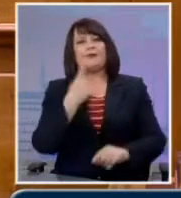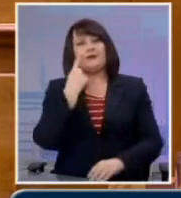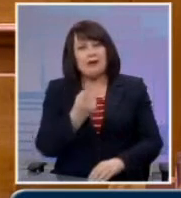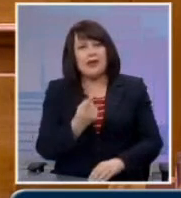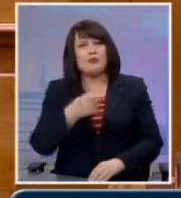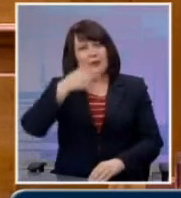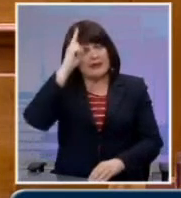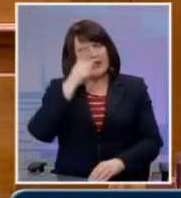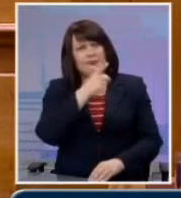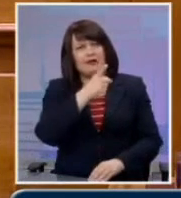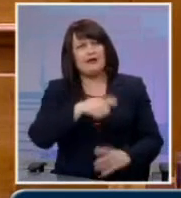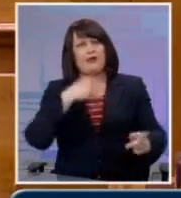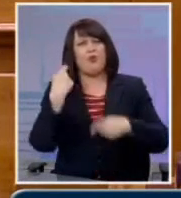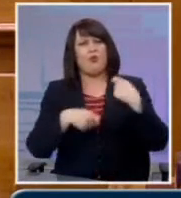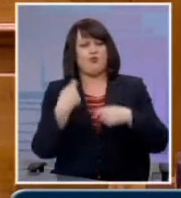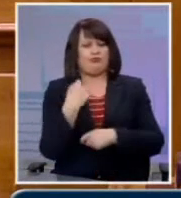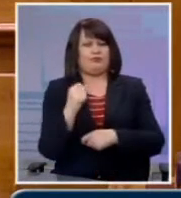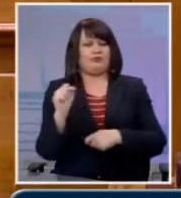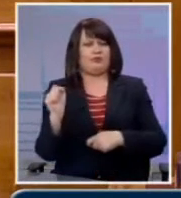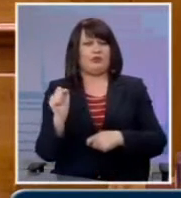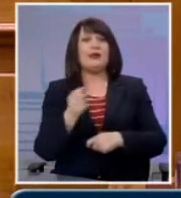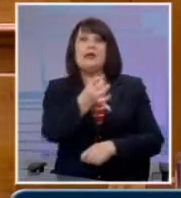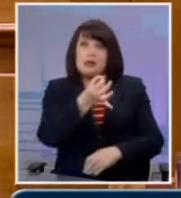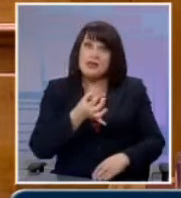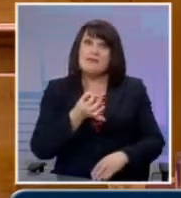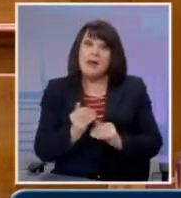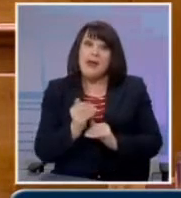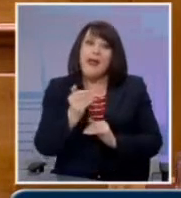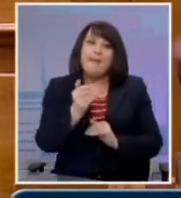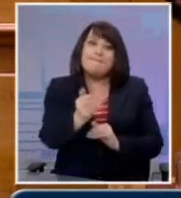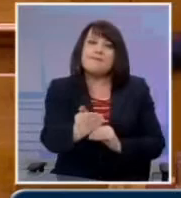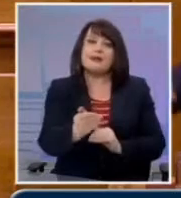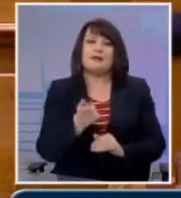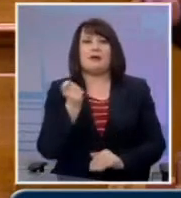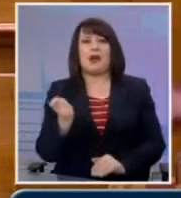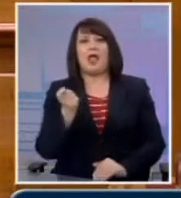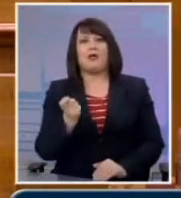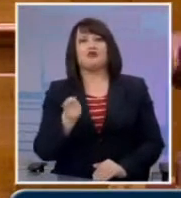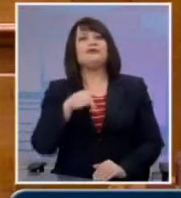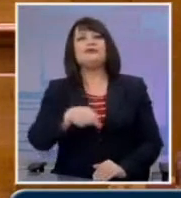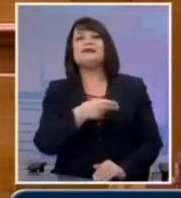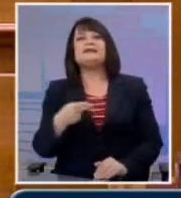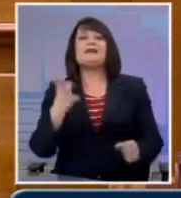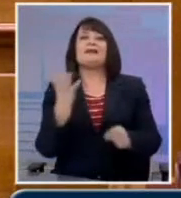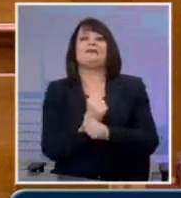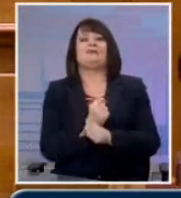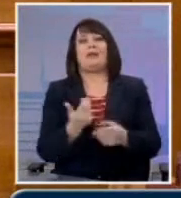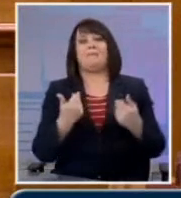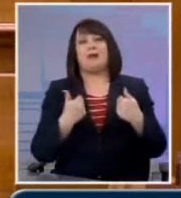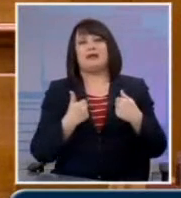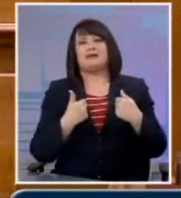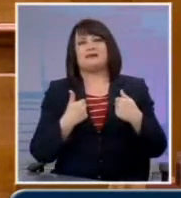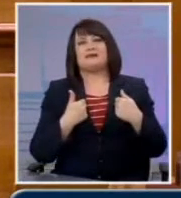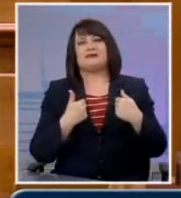στη Γερμανία που αντιδρούσαν, να μιλούν για επιμήκυνση. Αυτό είναι επιτυχία της κυβέρνησης